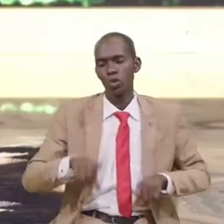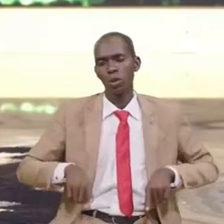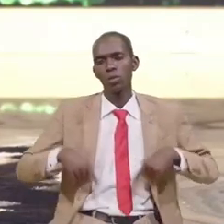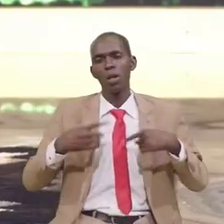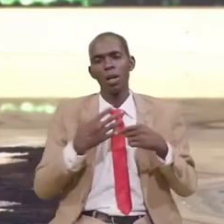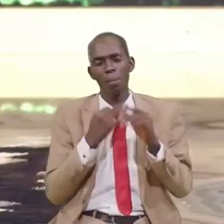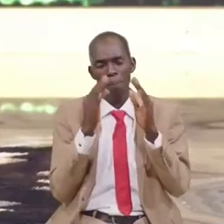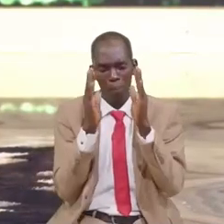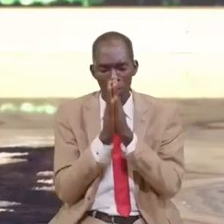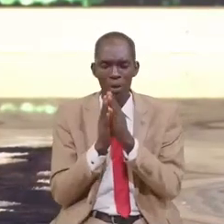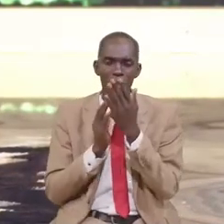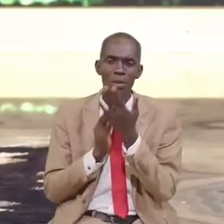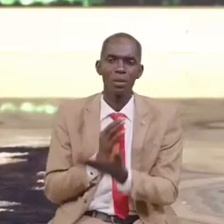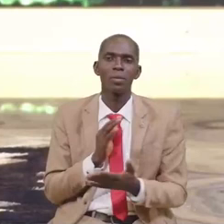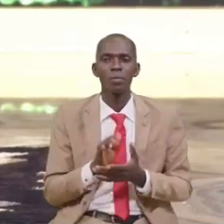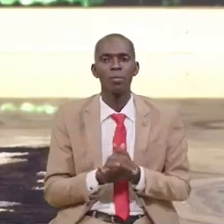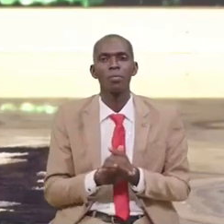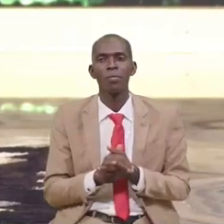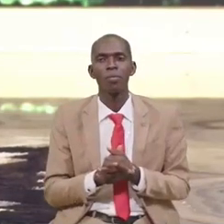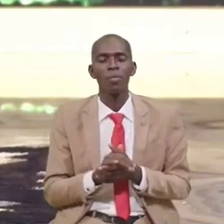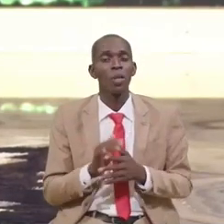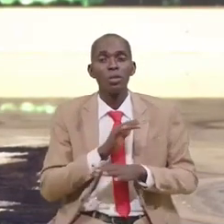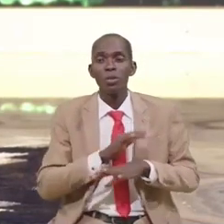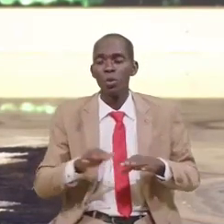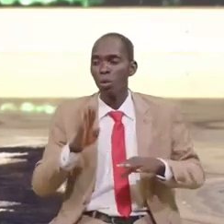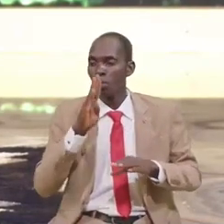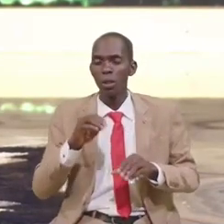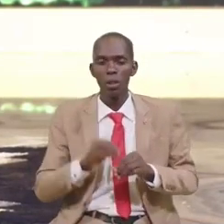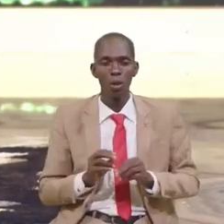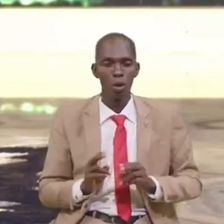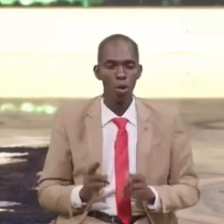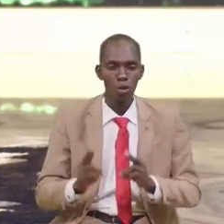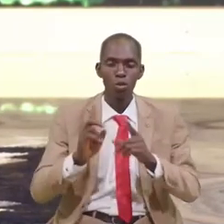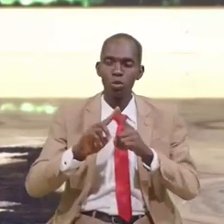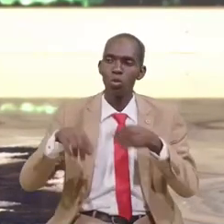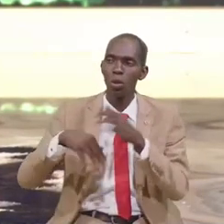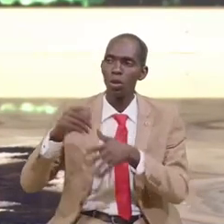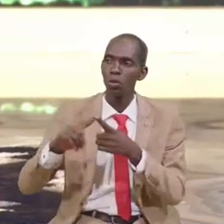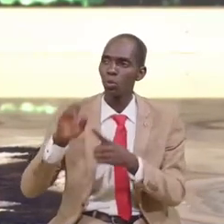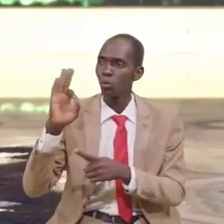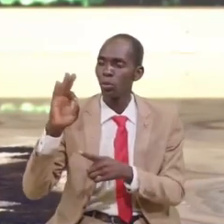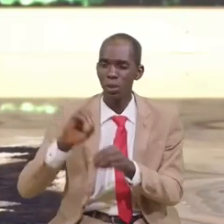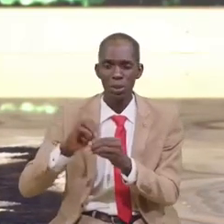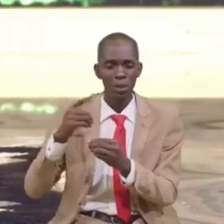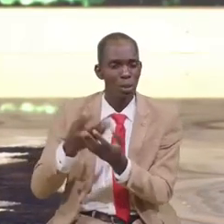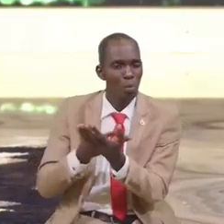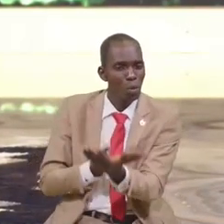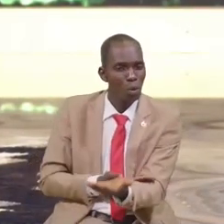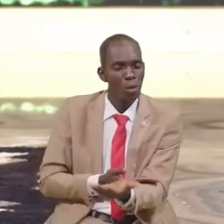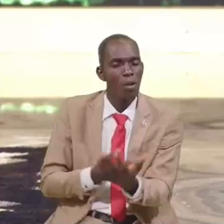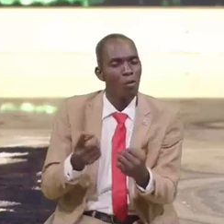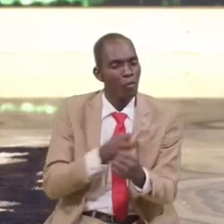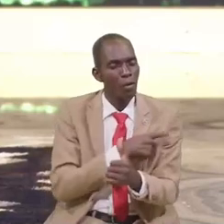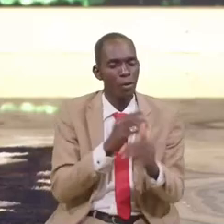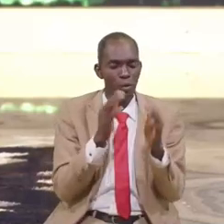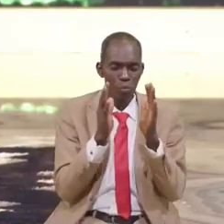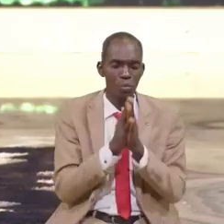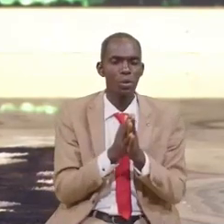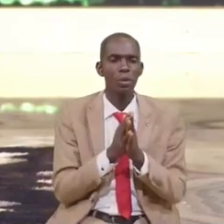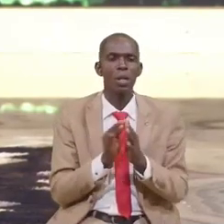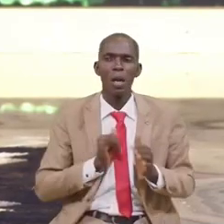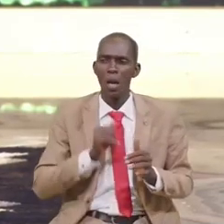le Seigneur. Il ne faut pas dire que je m'apprête. Je me précipite à aller prêcher le